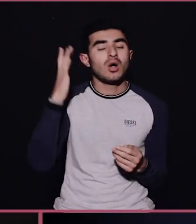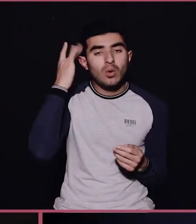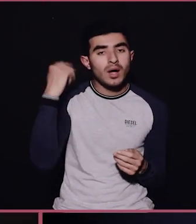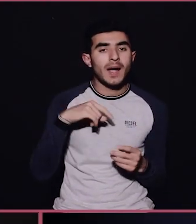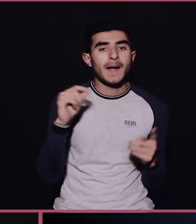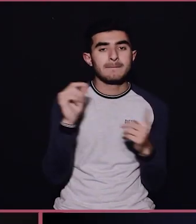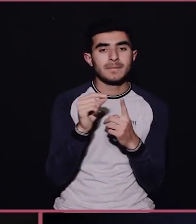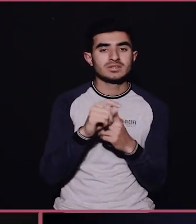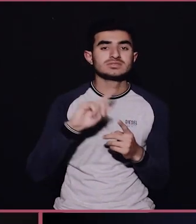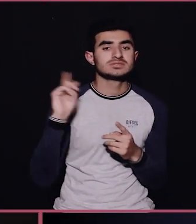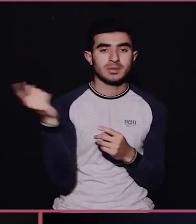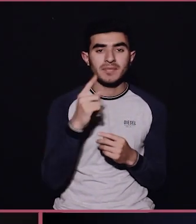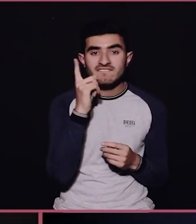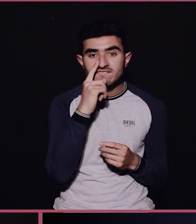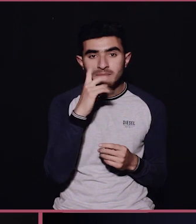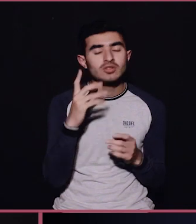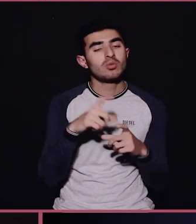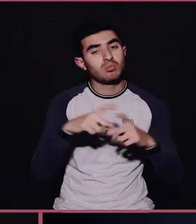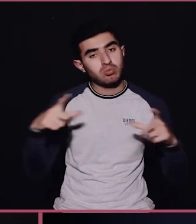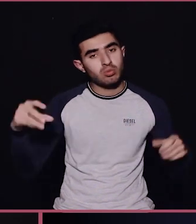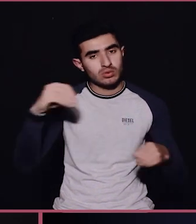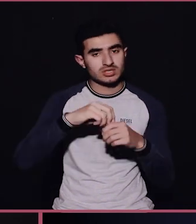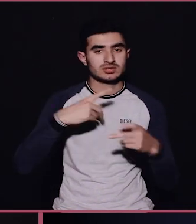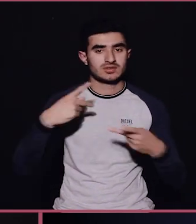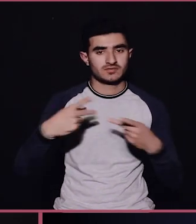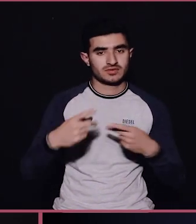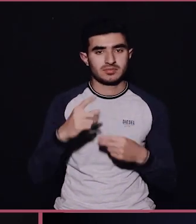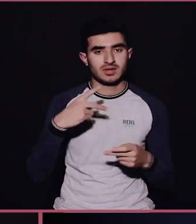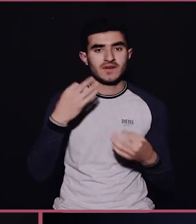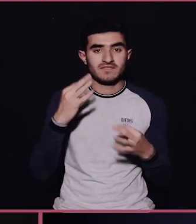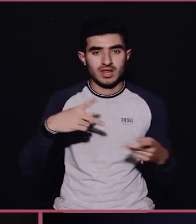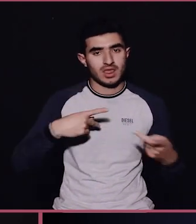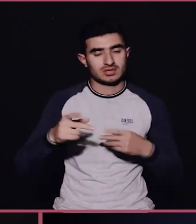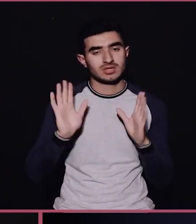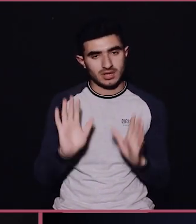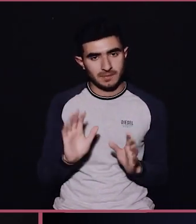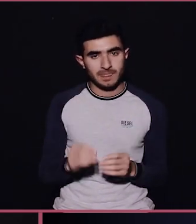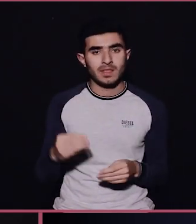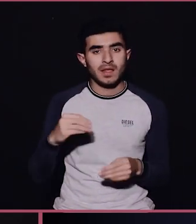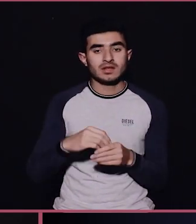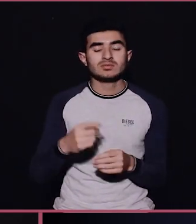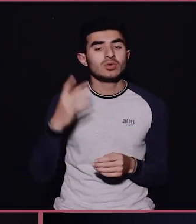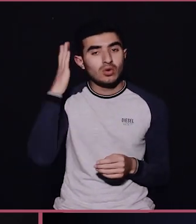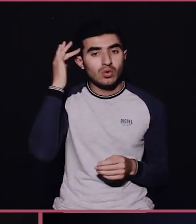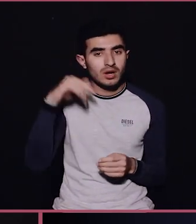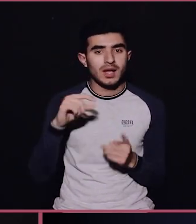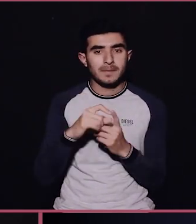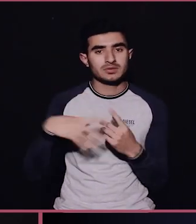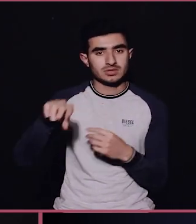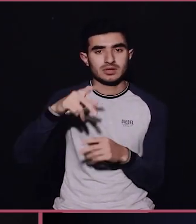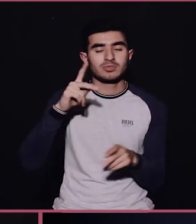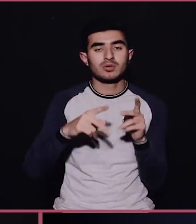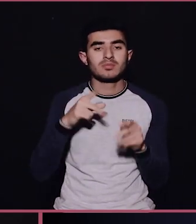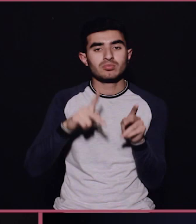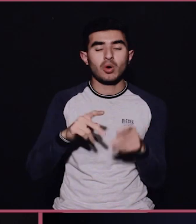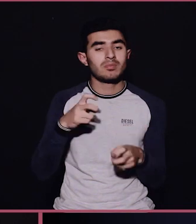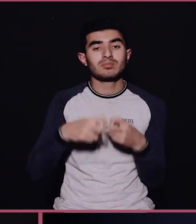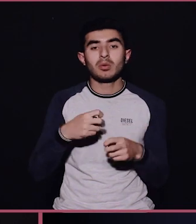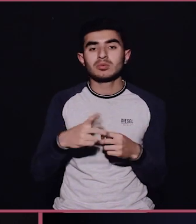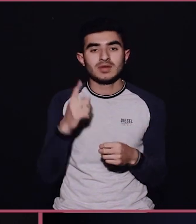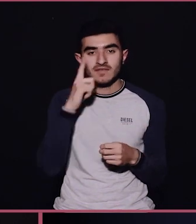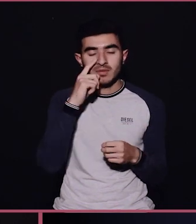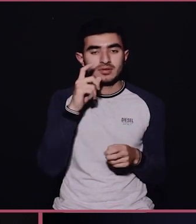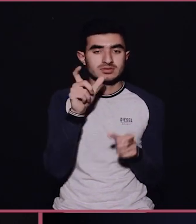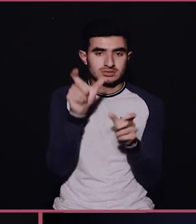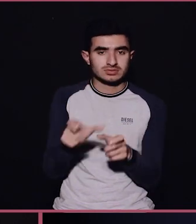آئی تھنک میں نے فری لانسنگ کے اندر ایک ایسی چیز آبزرو کی ہے جو میں نے اور کسی انڈسٹری میں پاکستان میں آبزرو نہیں کی، اور وہ یہ ہے کہ فیمیل پاپولیشن بہت زیادہ ہے فری لانسنگ کے اندر، جو